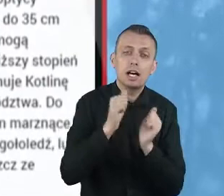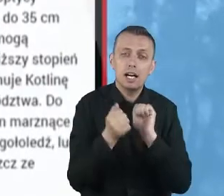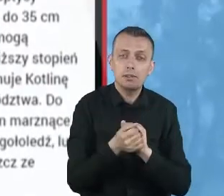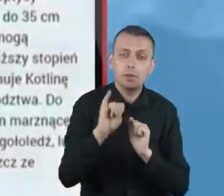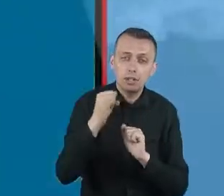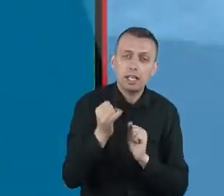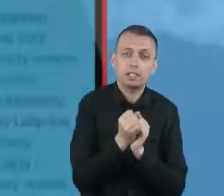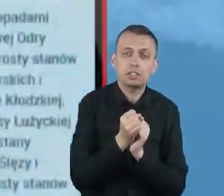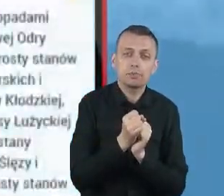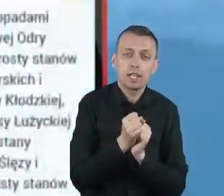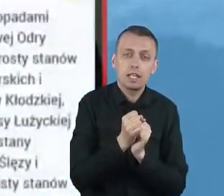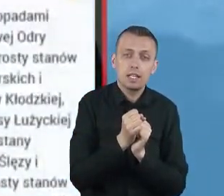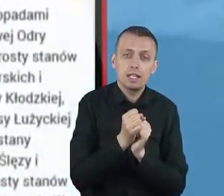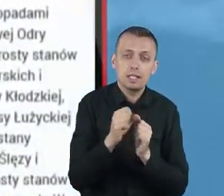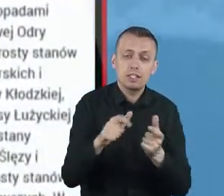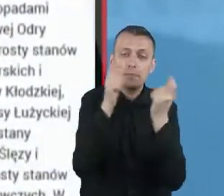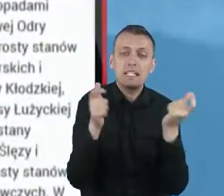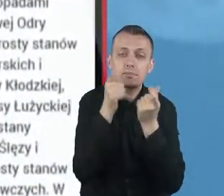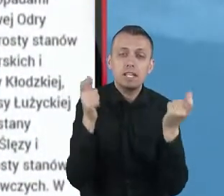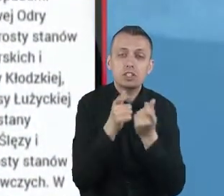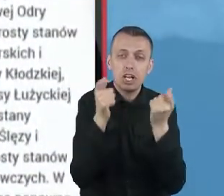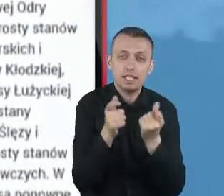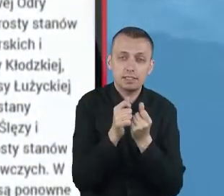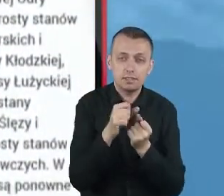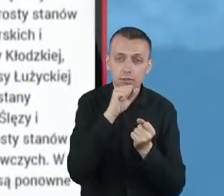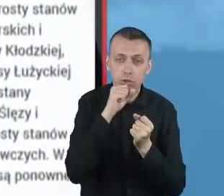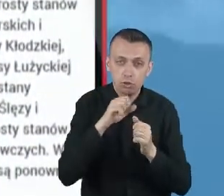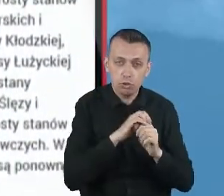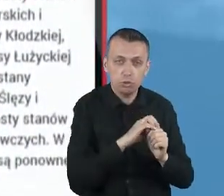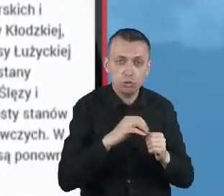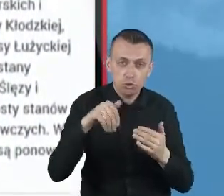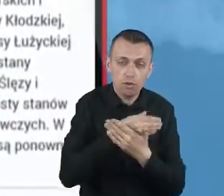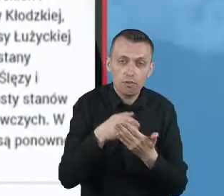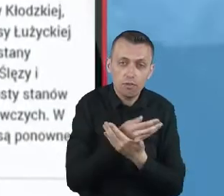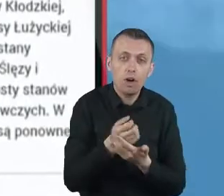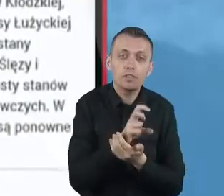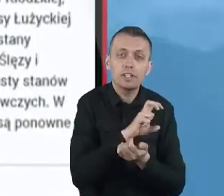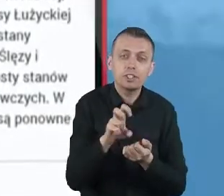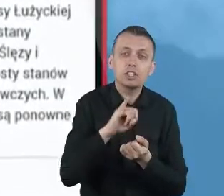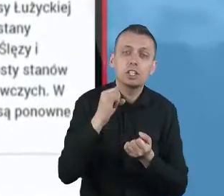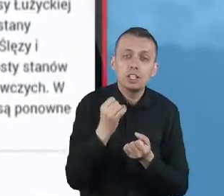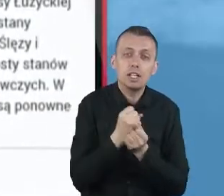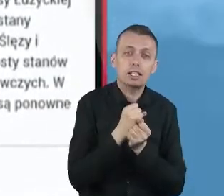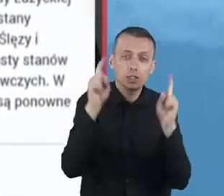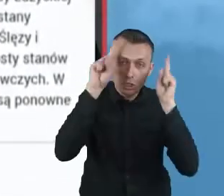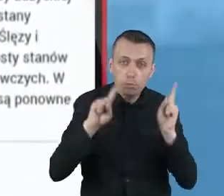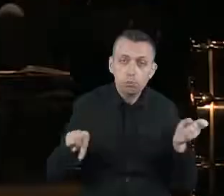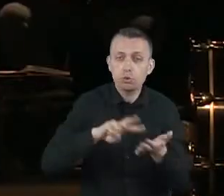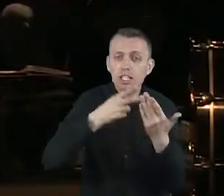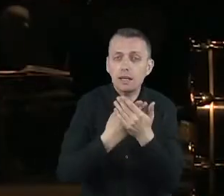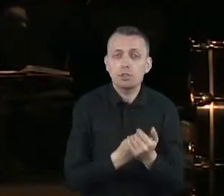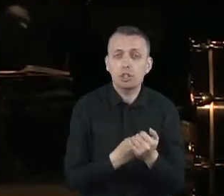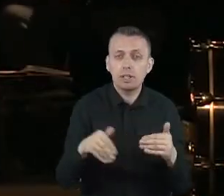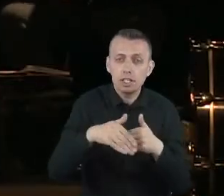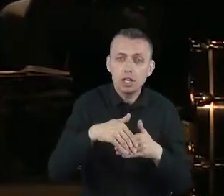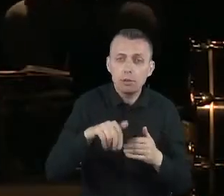o stanie poziomu wód pobliskich rzek, czy wręcz zagrożeniach związanych z powodziami, podtopieniami oraz zbliżającymi się zjawiskami pogodowymi.